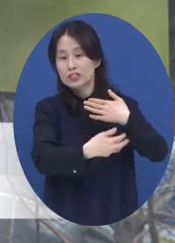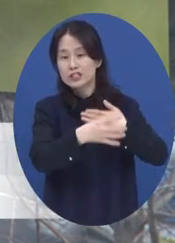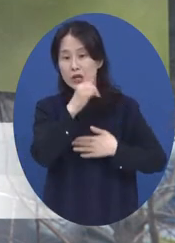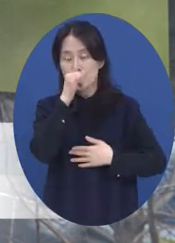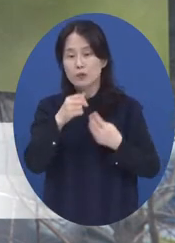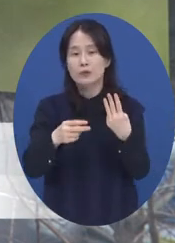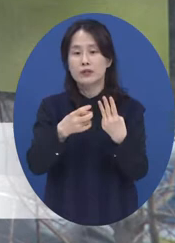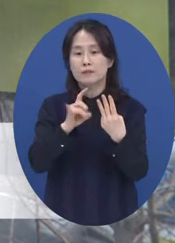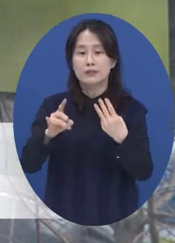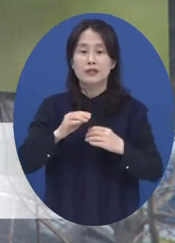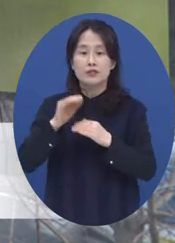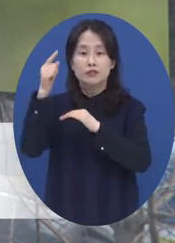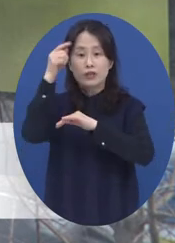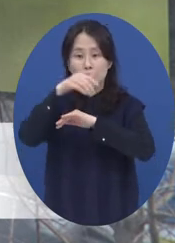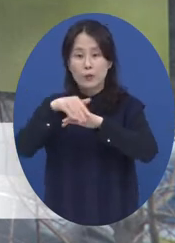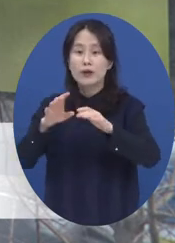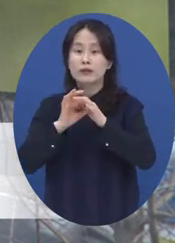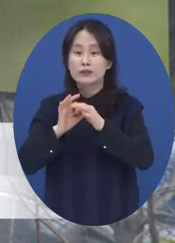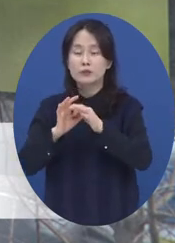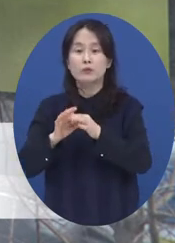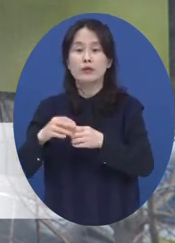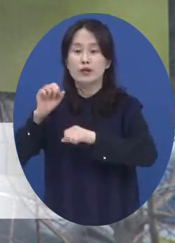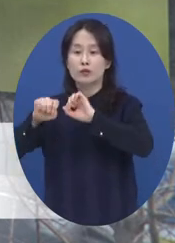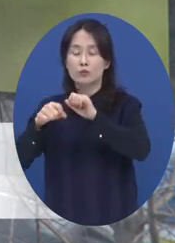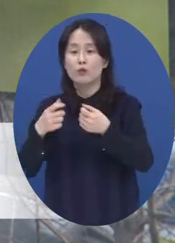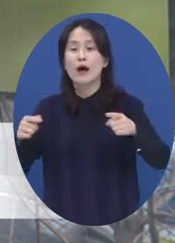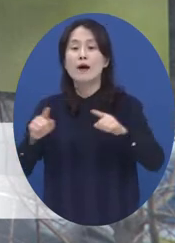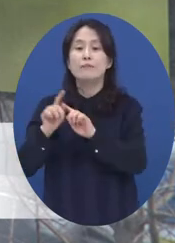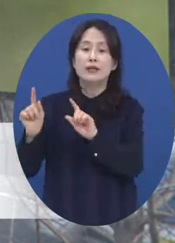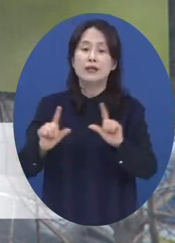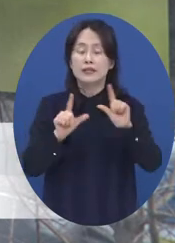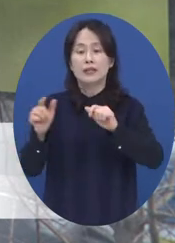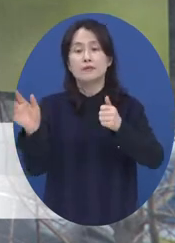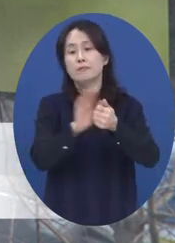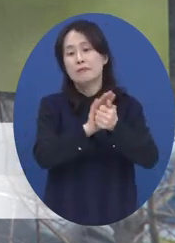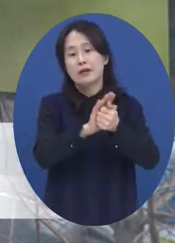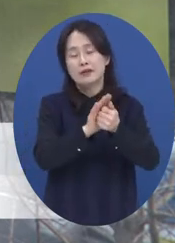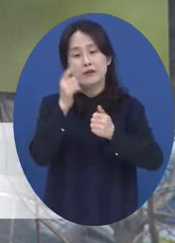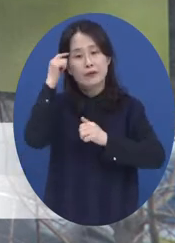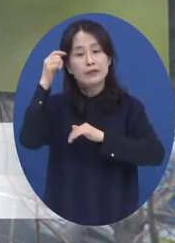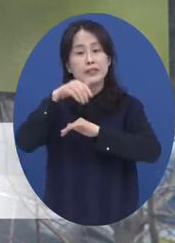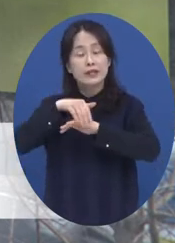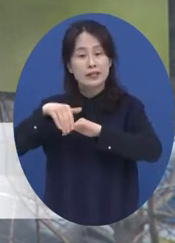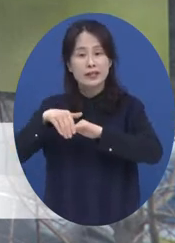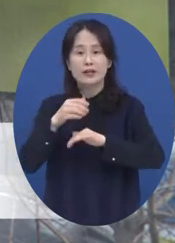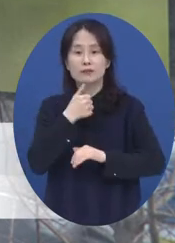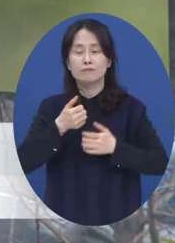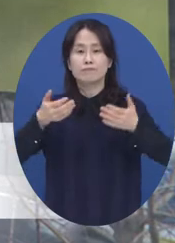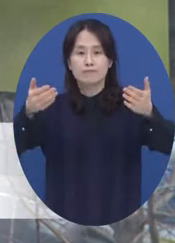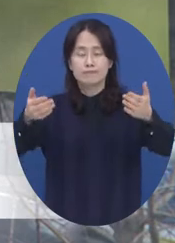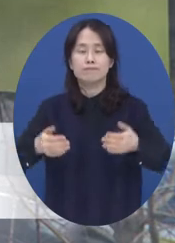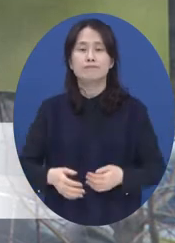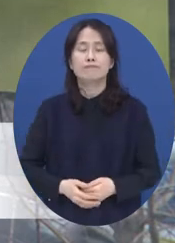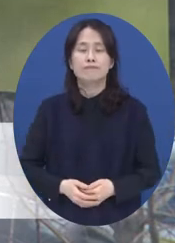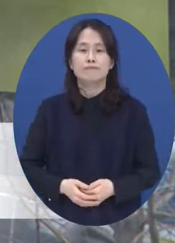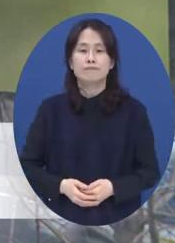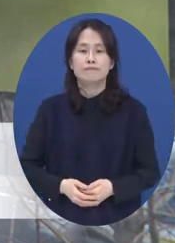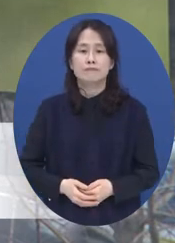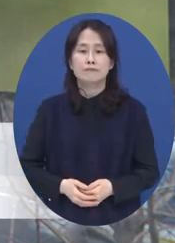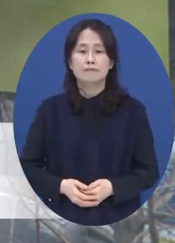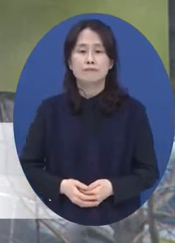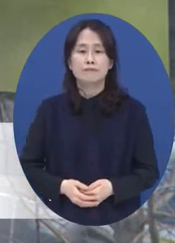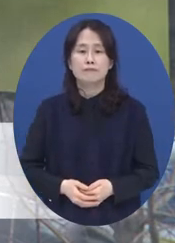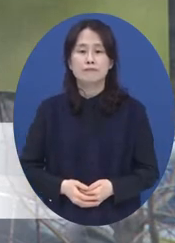방음벽에 무늬를 넣는 등 3대 추진 전략을 통해 동물과의 공존을 위한 배려를 해나가겠다는 구상입니다. 구영슬